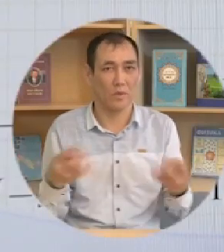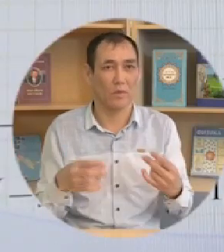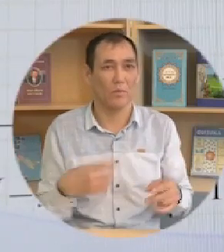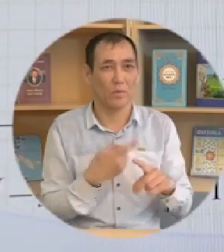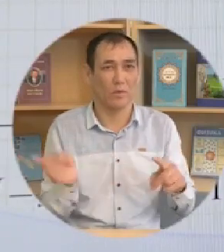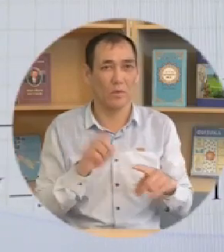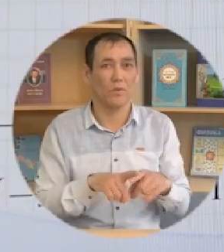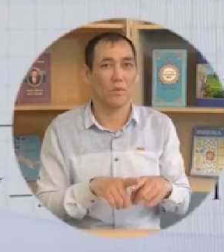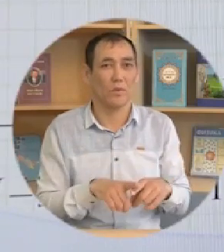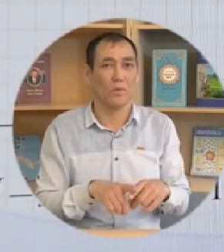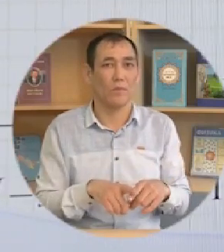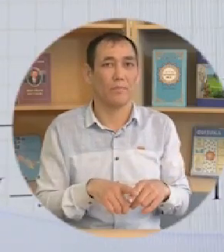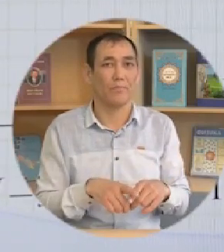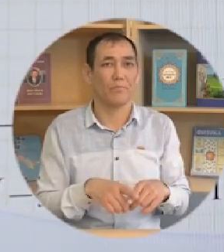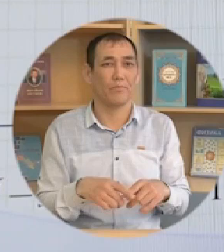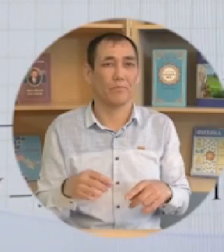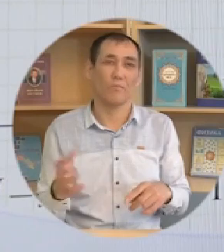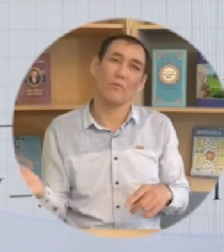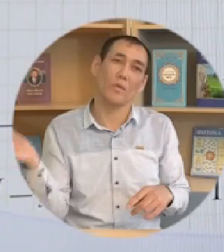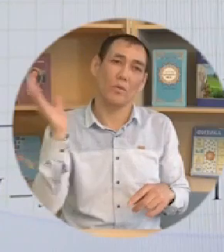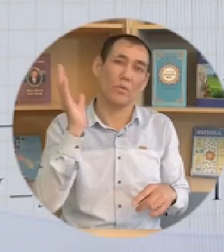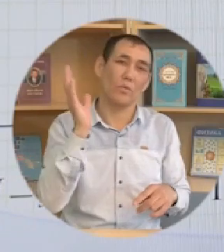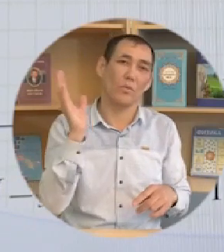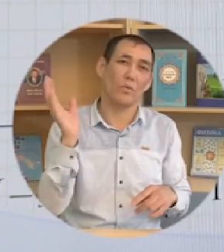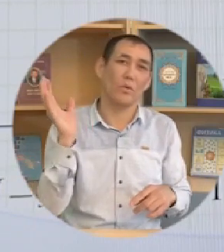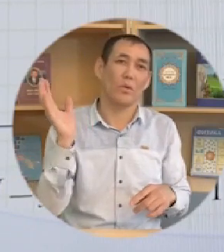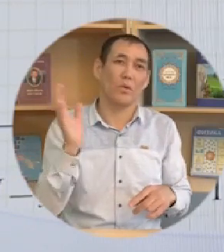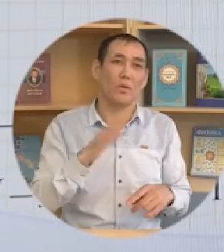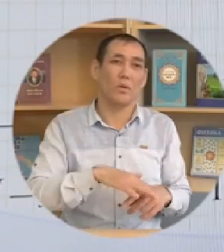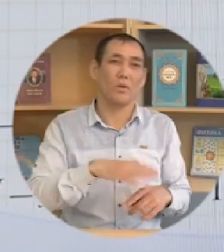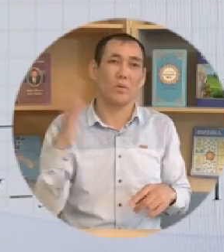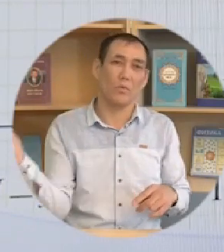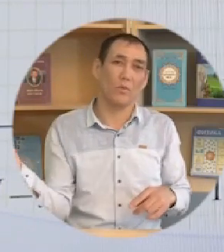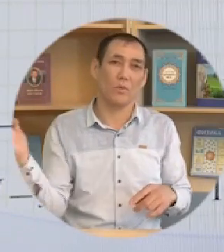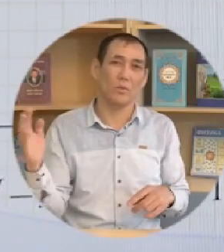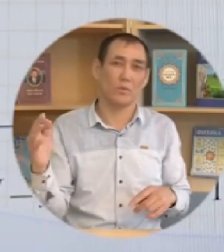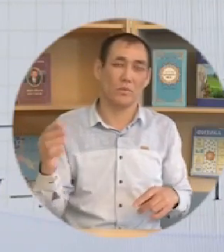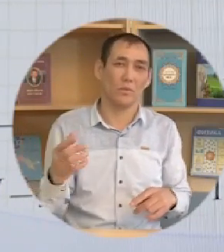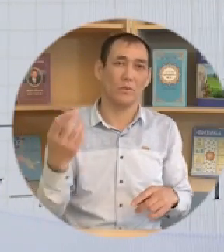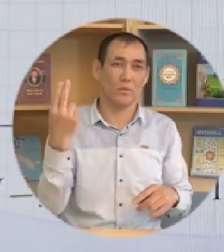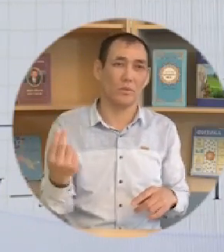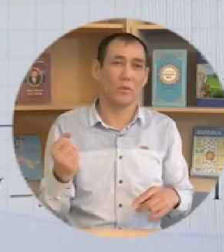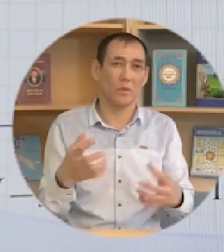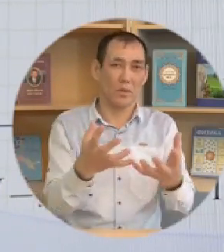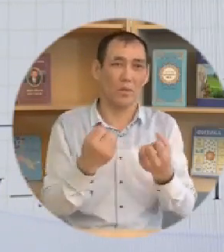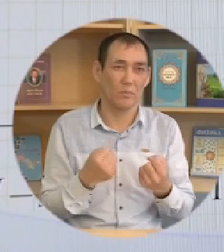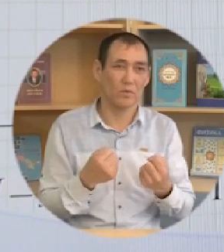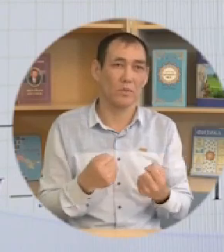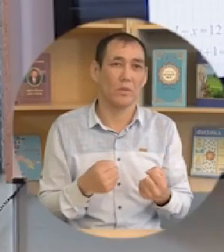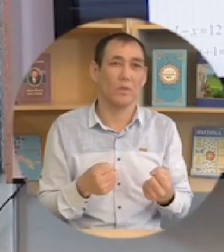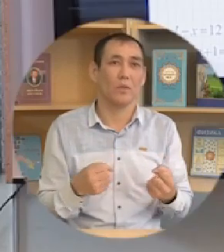бұл жерде де оң сан болған шешімді аламыз. Яғни x бірінші тең болған 12-ні аламыз.